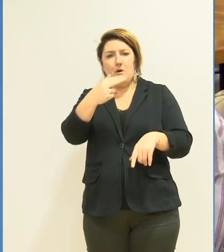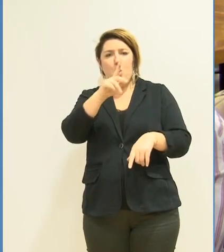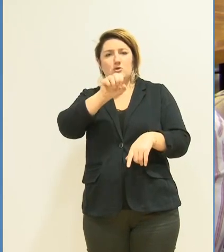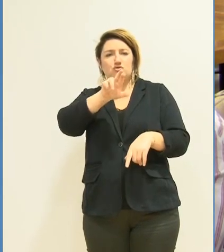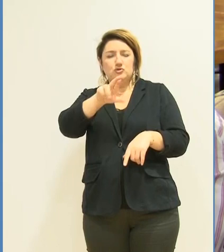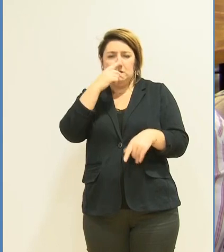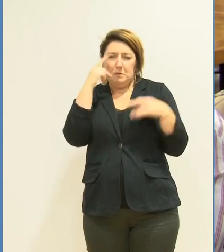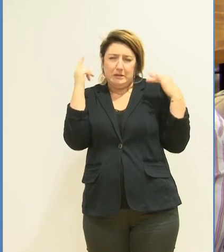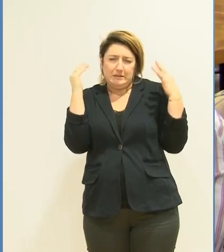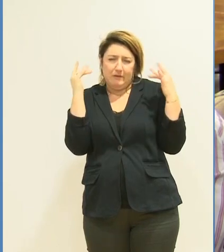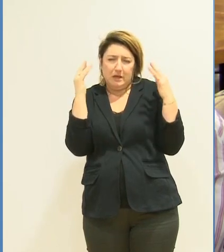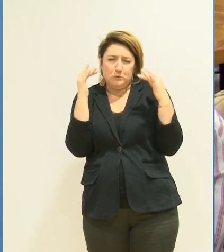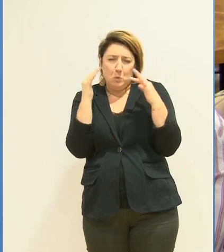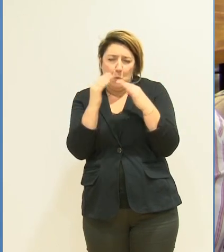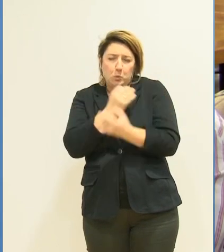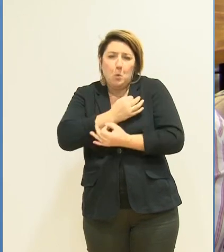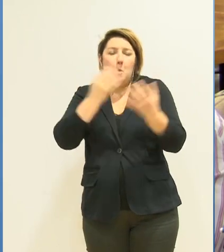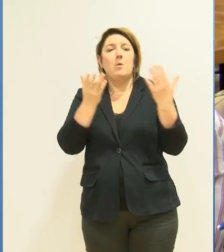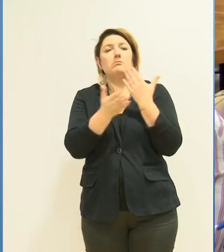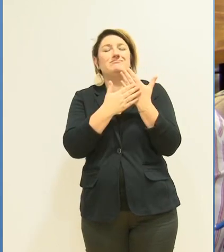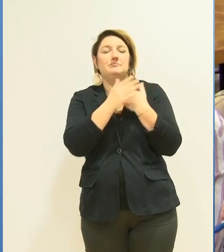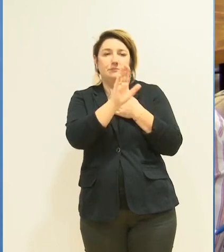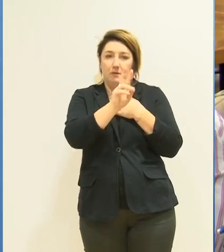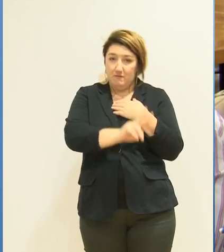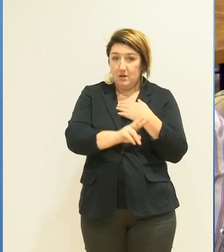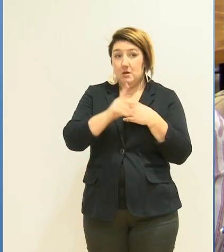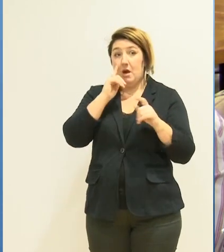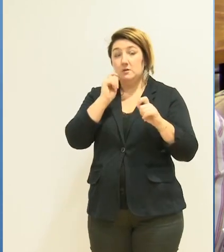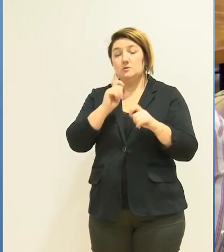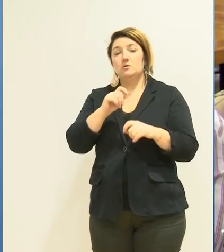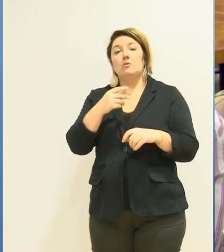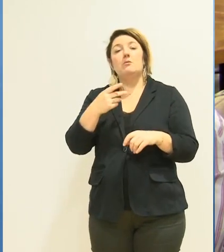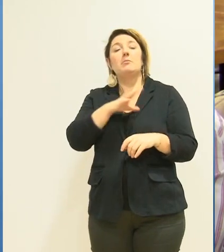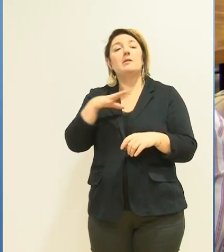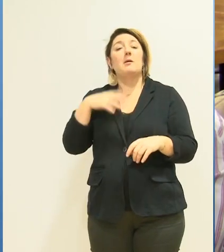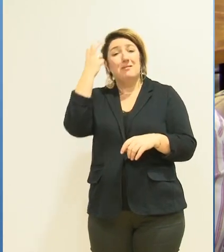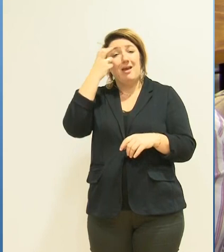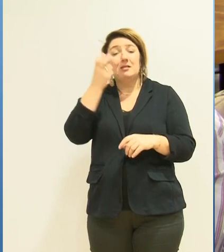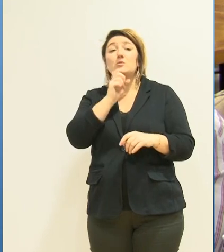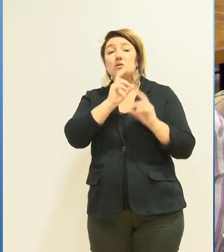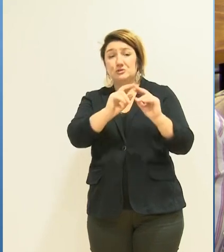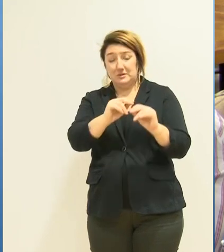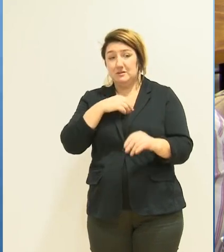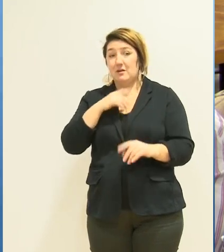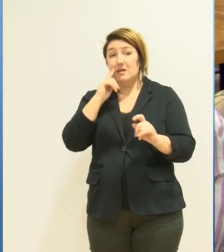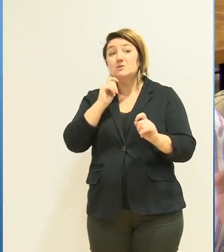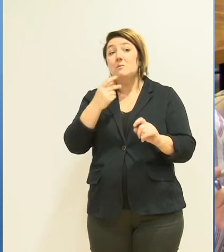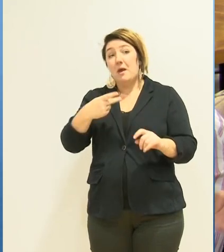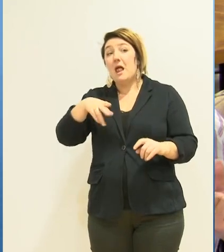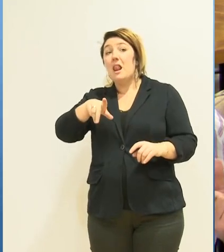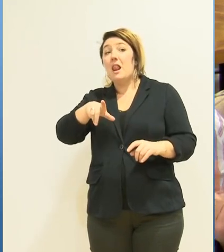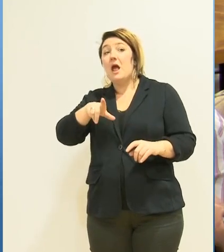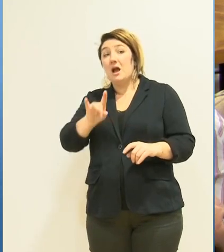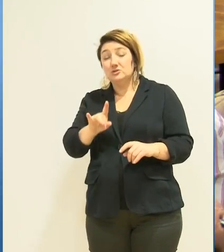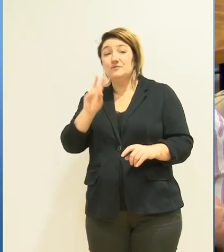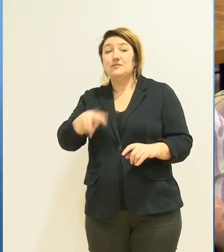je attention on est dans le cadre du plh que c'est une dernier en parler il y a lieu d'avoir une intention une